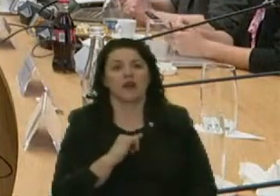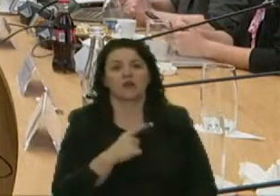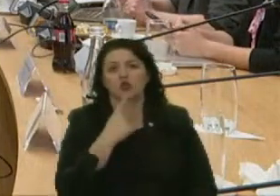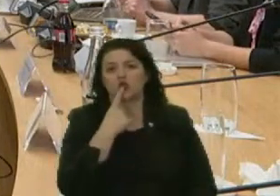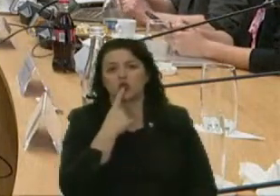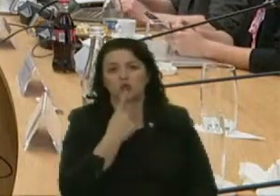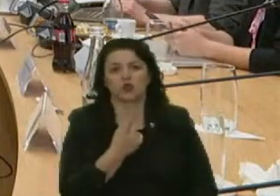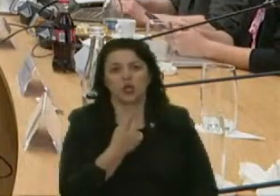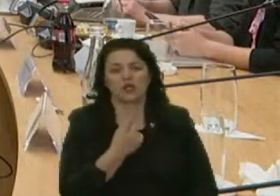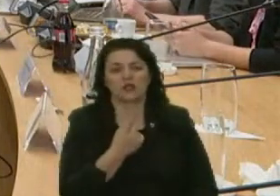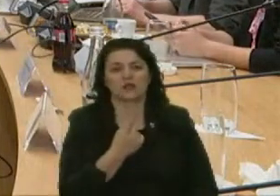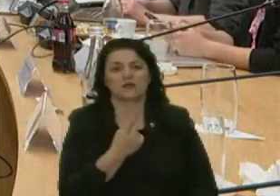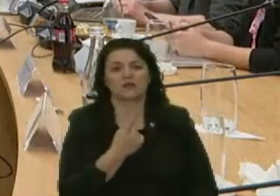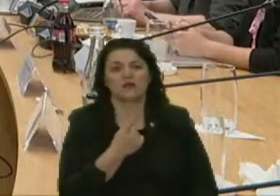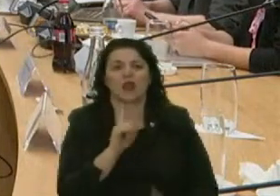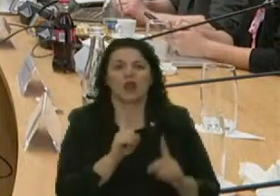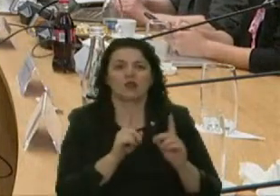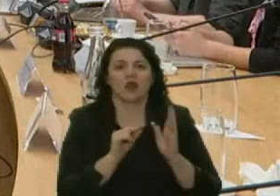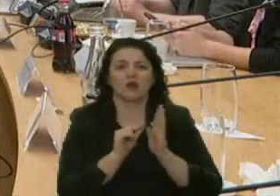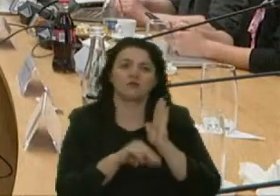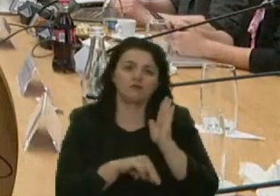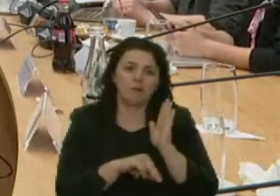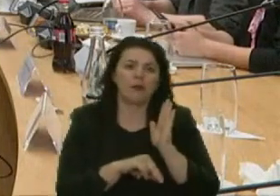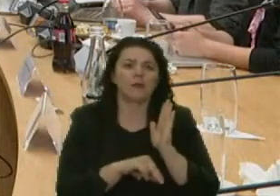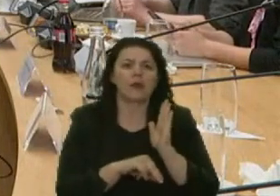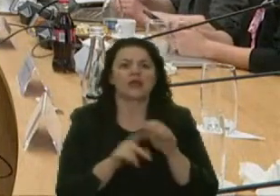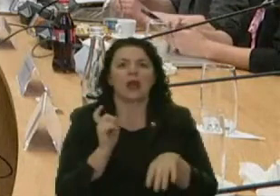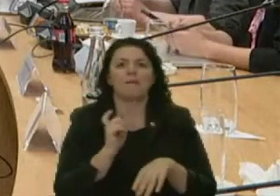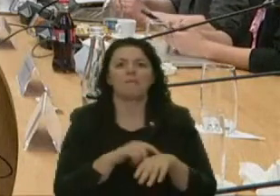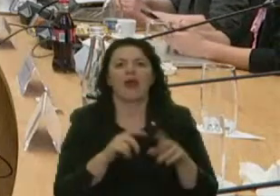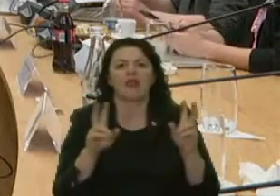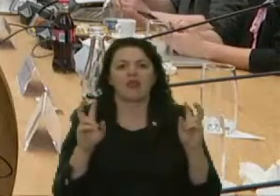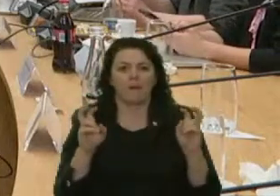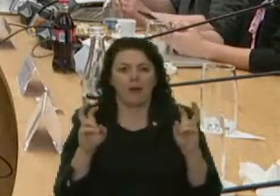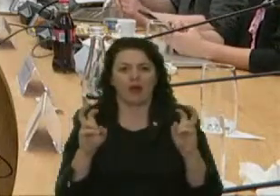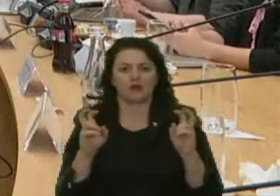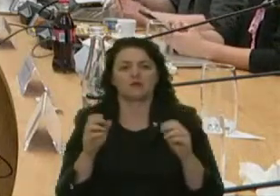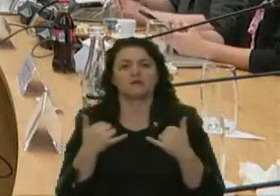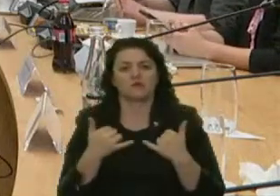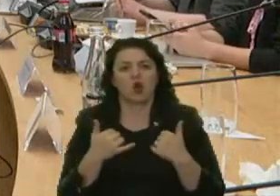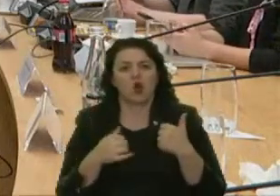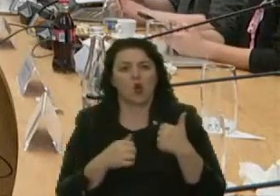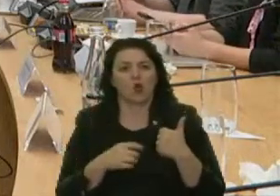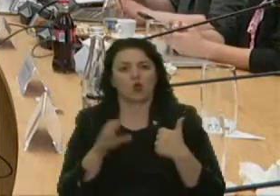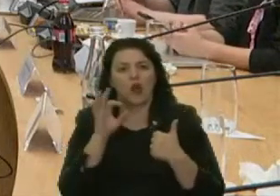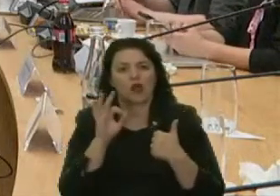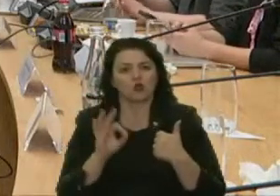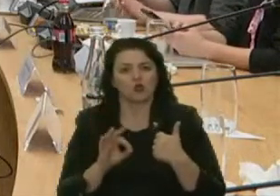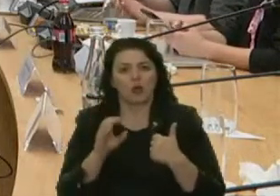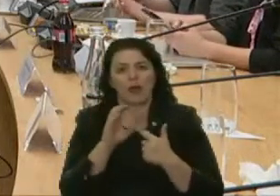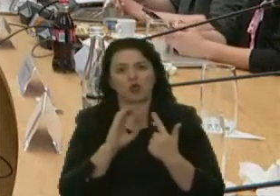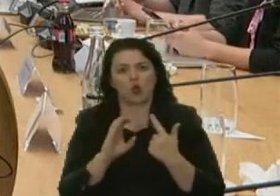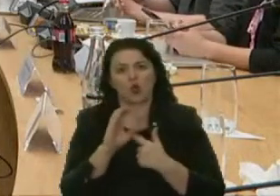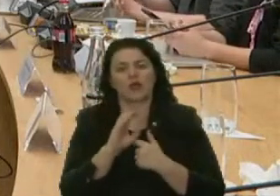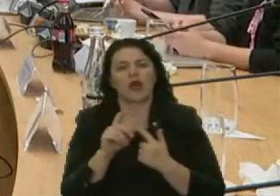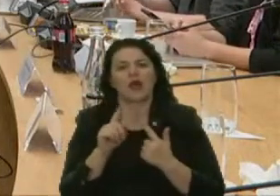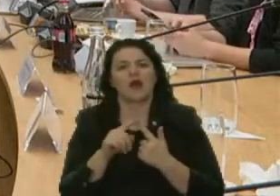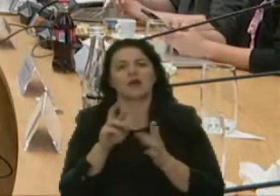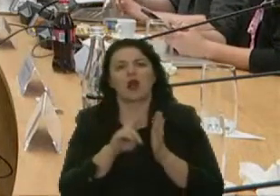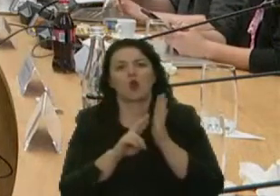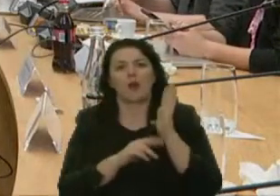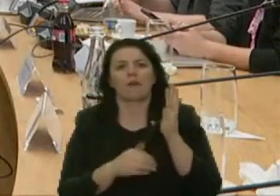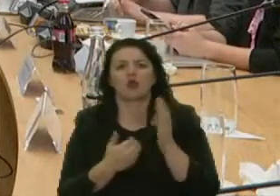dumneavoastră constructive și dacă mi este îngăduit pe temă reamintesc temele 1% pentru cultură regulament